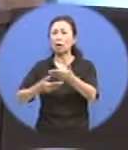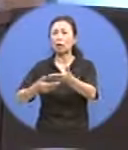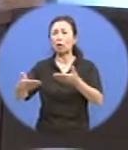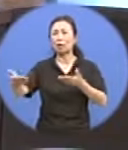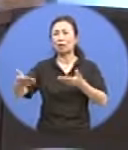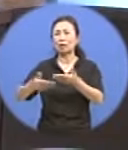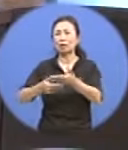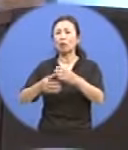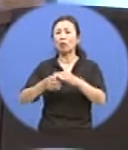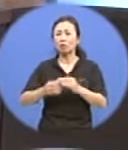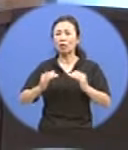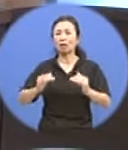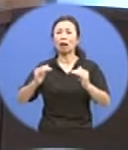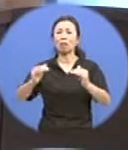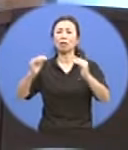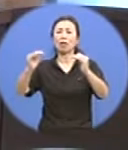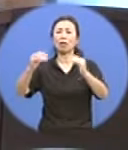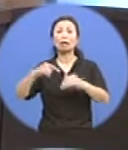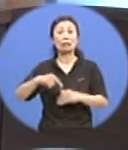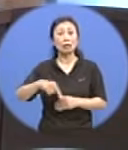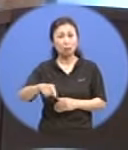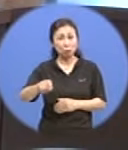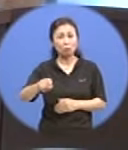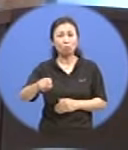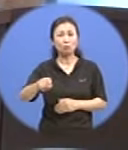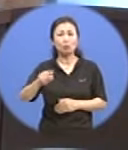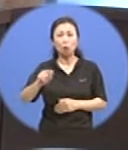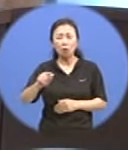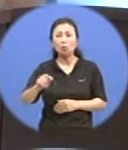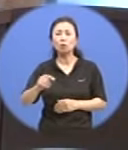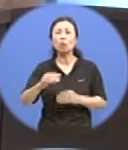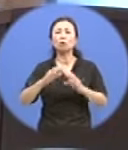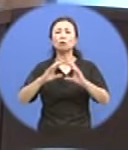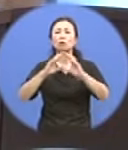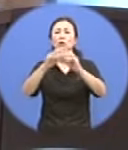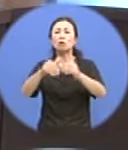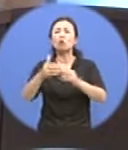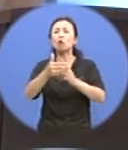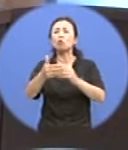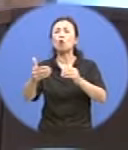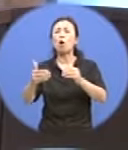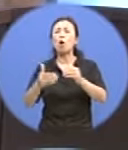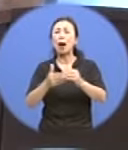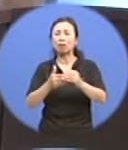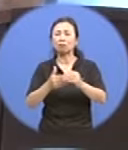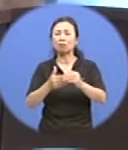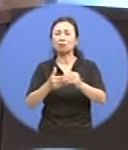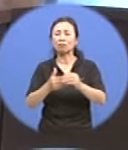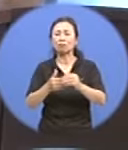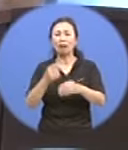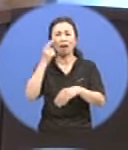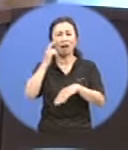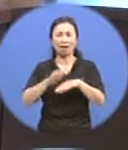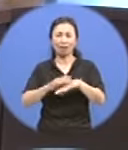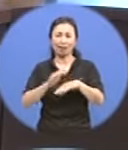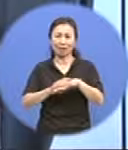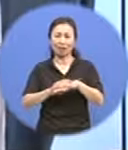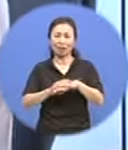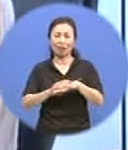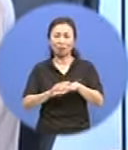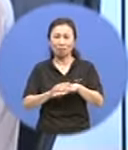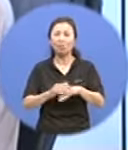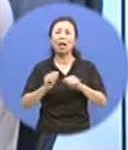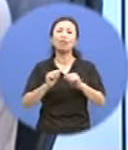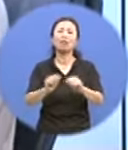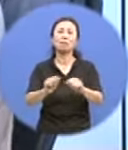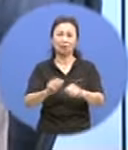どんどんどんどん高めていくという意味での、はい、まあ、グローバルな捉え方っていうのもあろうかと思いますね。我々現にもそういうふうにやってますしね。 い